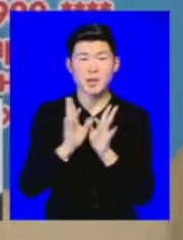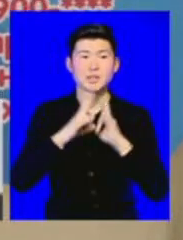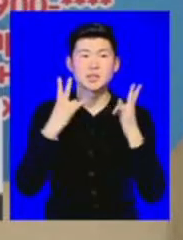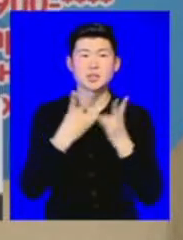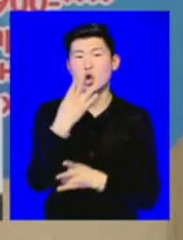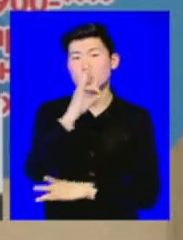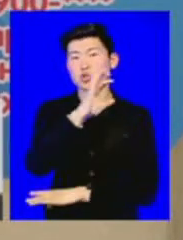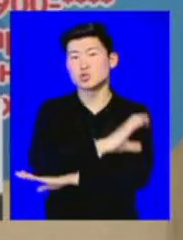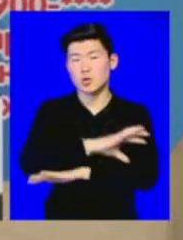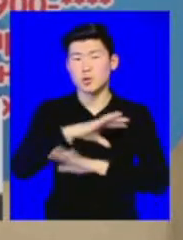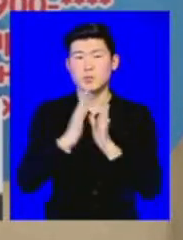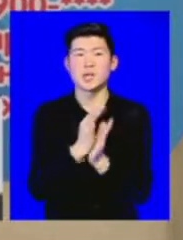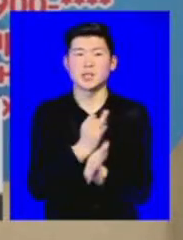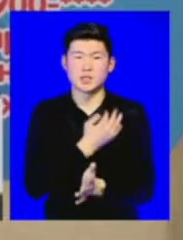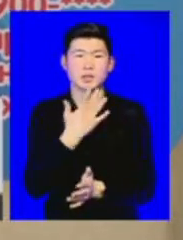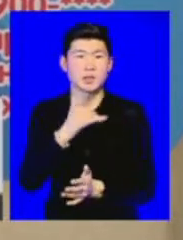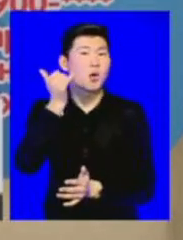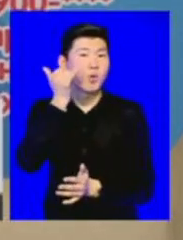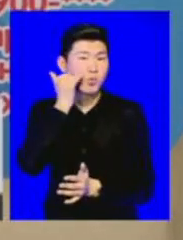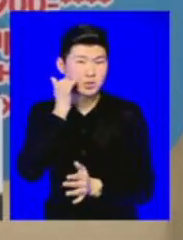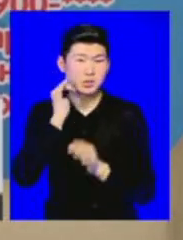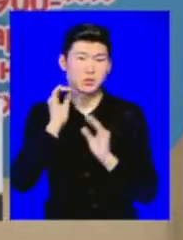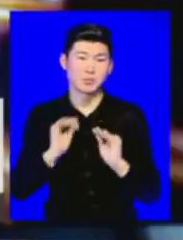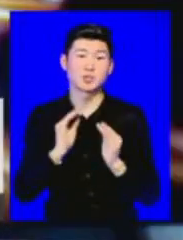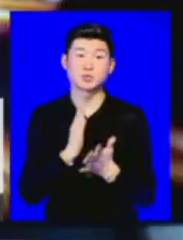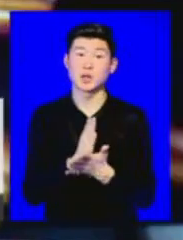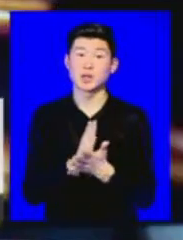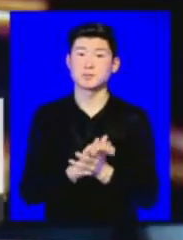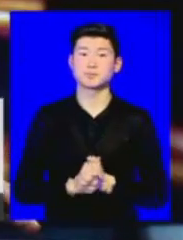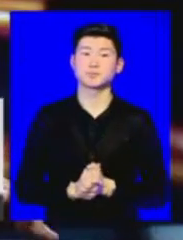сургууль ихтгэлтэй утастай болоод байна. Мэдээ хүлжилж байна. Бүгд нэр